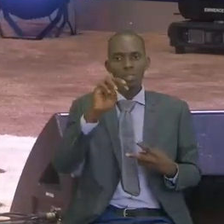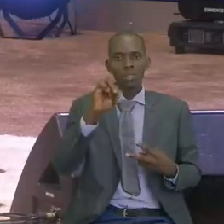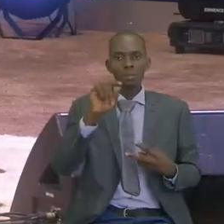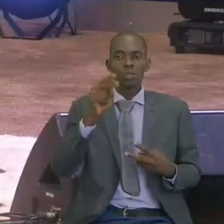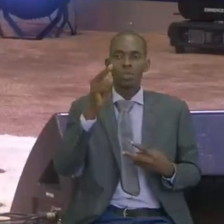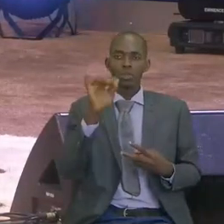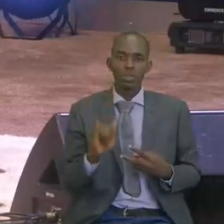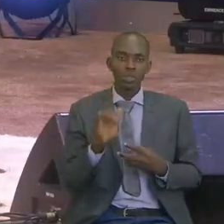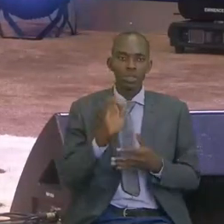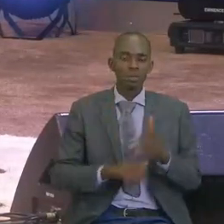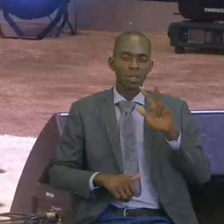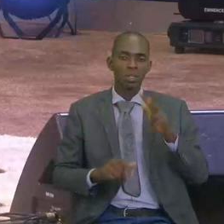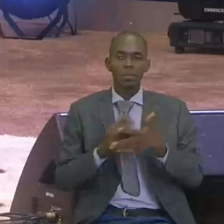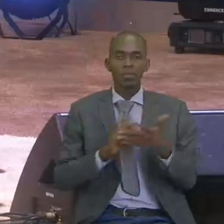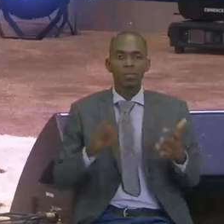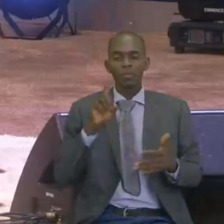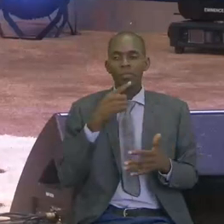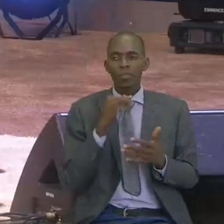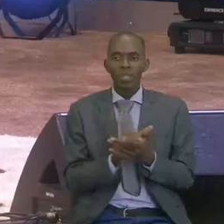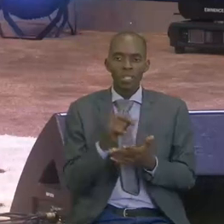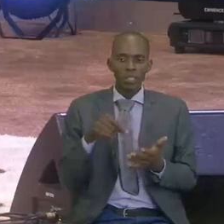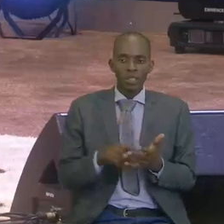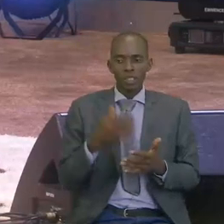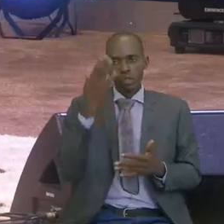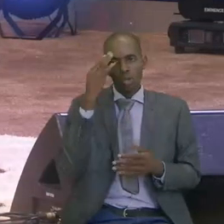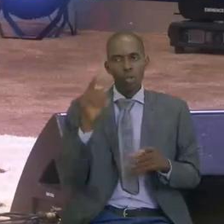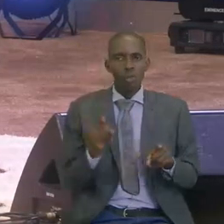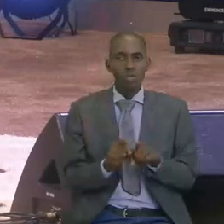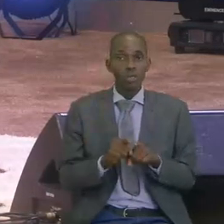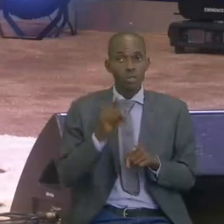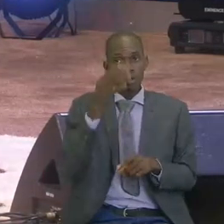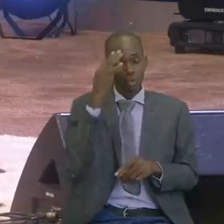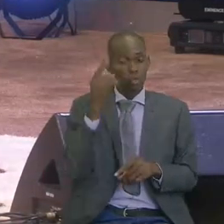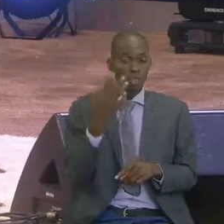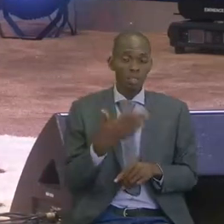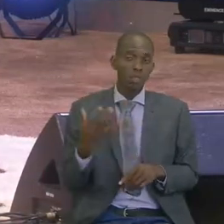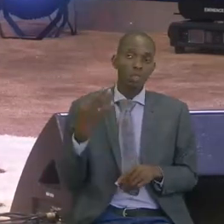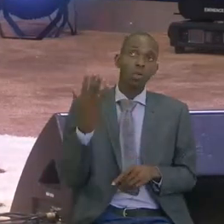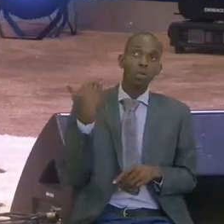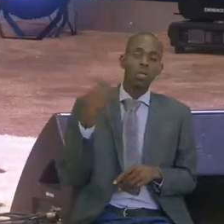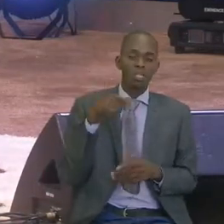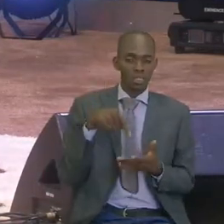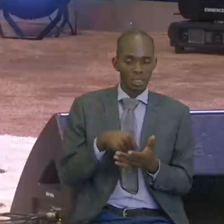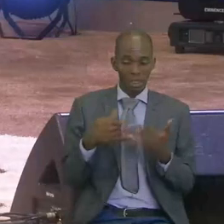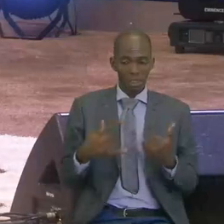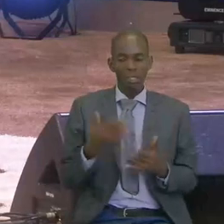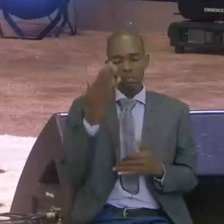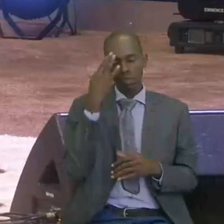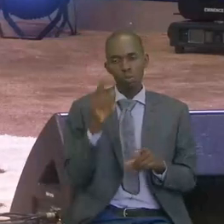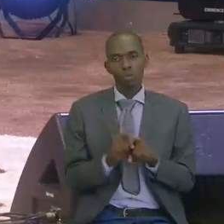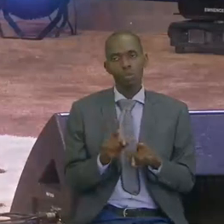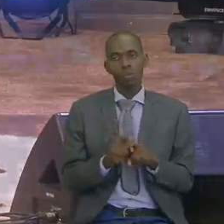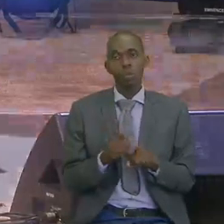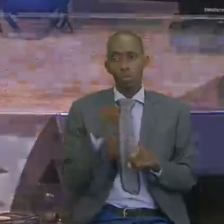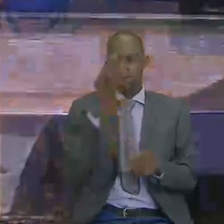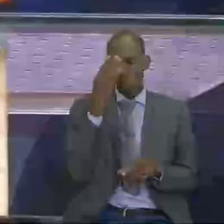Timothée, chapitre 2, verset 1. Toi donc, tu connais les choses du passé. Toi donc, mon